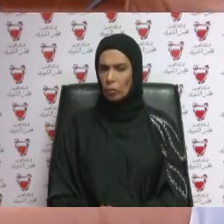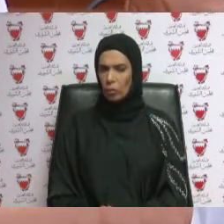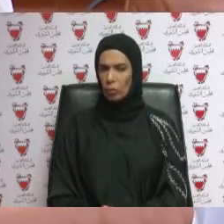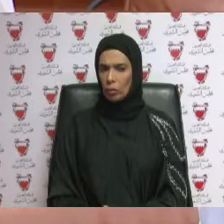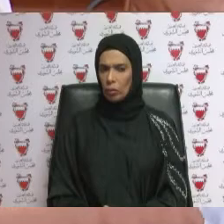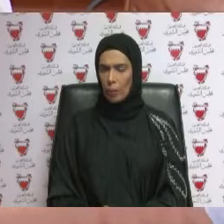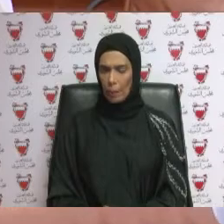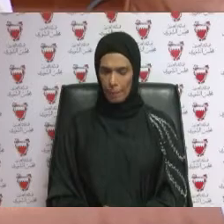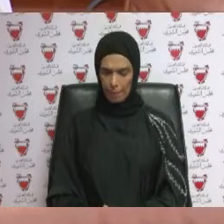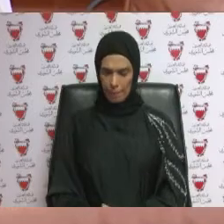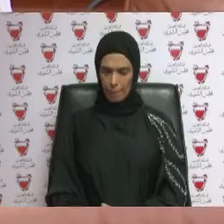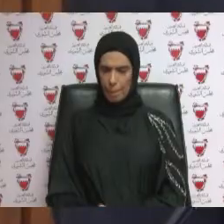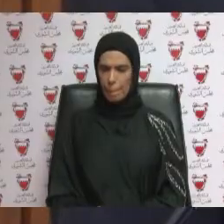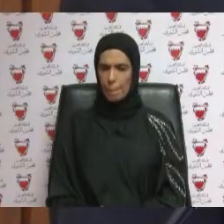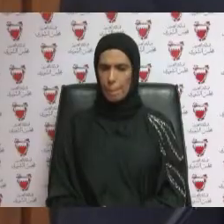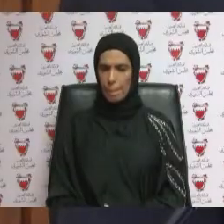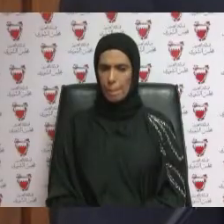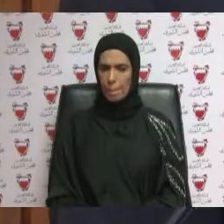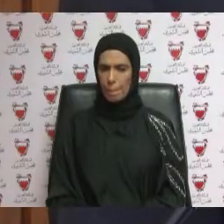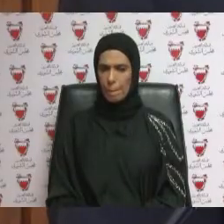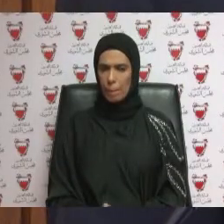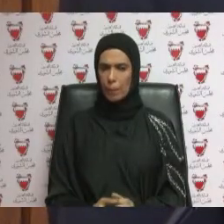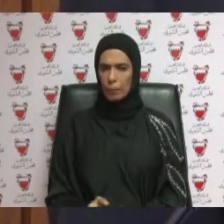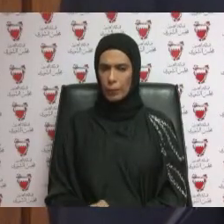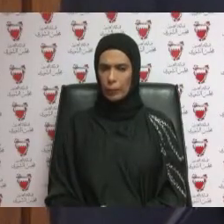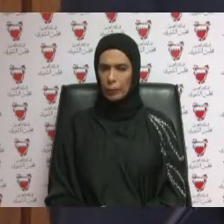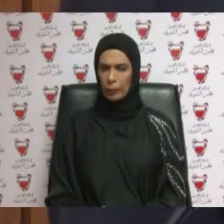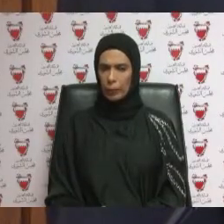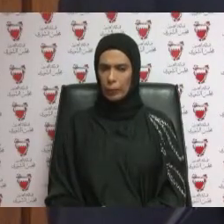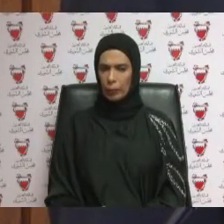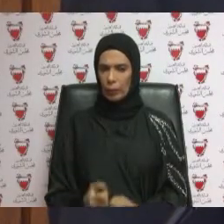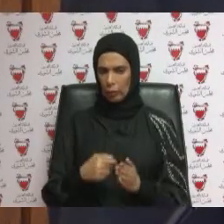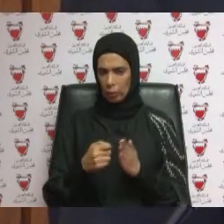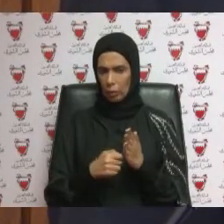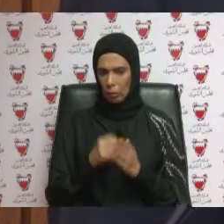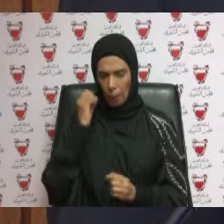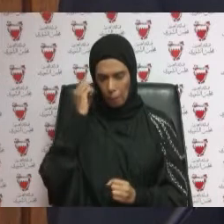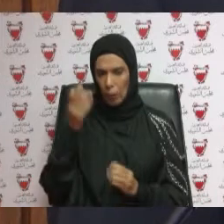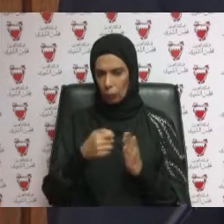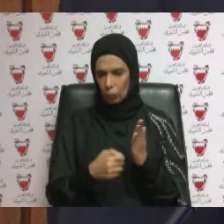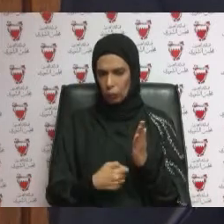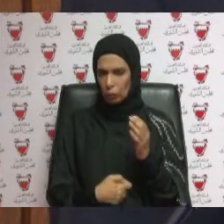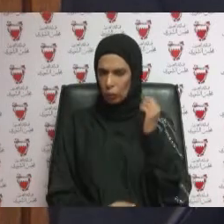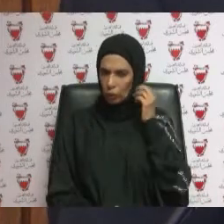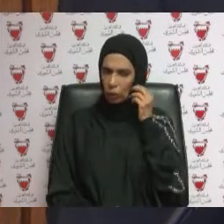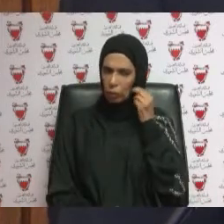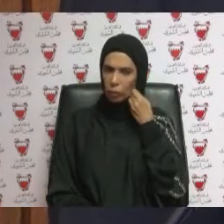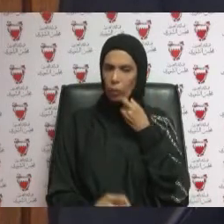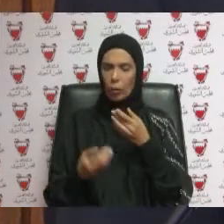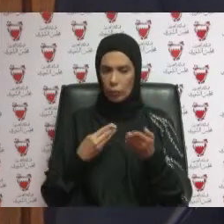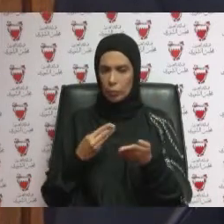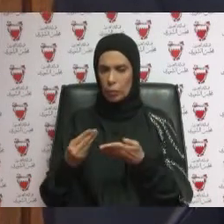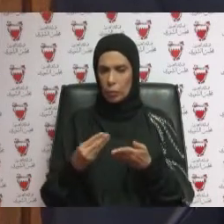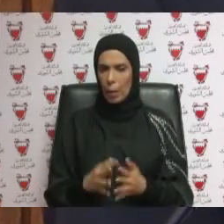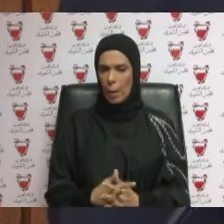النفاذ. شكرا معي الأخ. شكرا. إذا عندك اقتراح مكتوب طرش لنا إياه. إذا في اقتراح محدد كي يناقشه المجلس. نعم. رجع أن